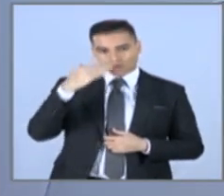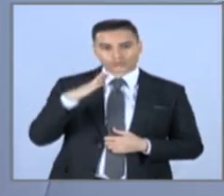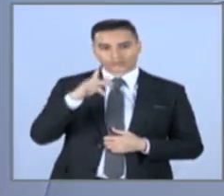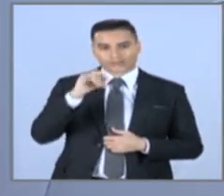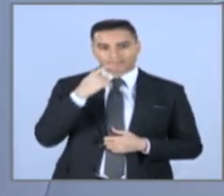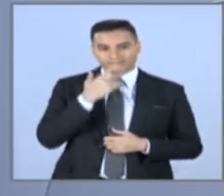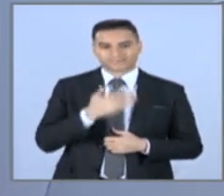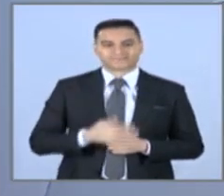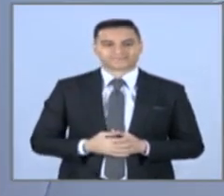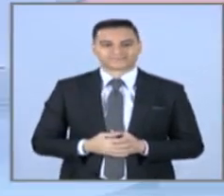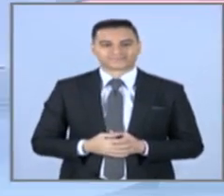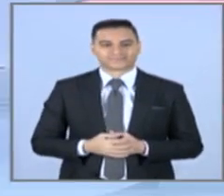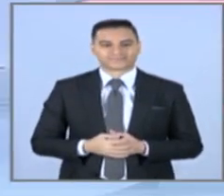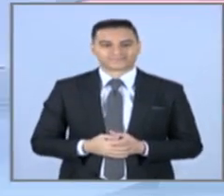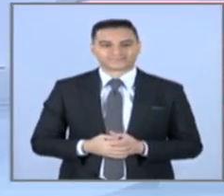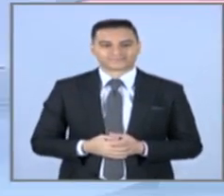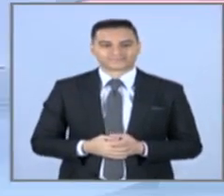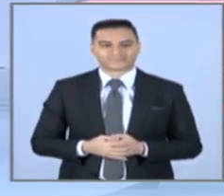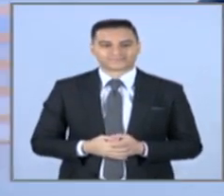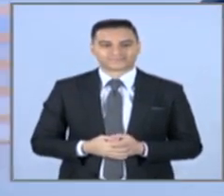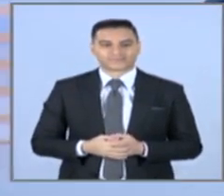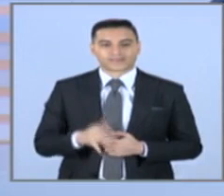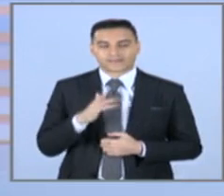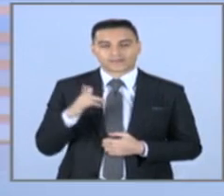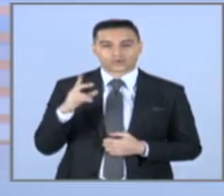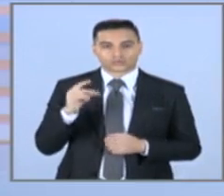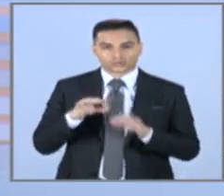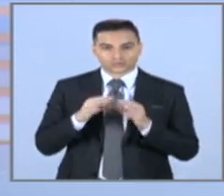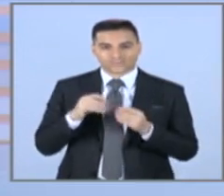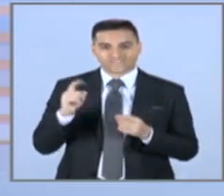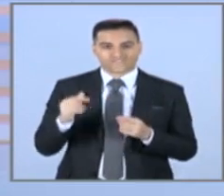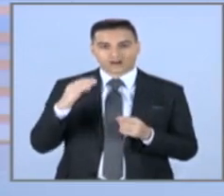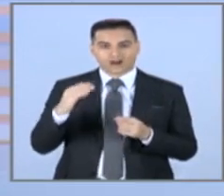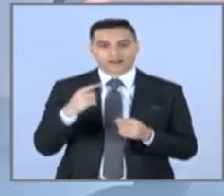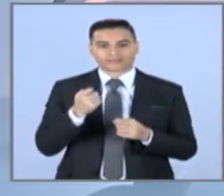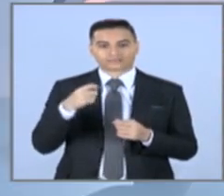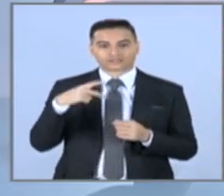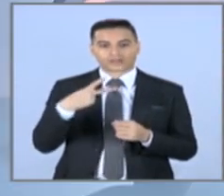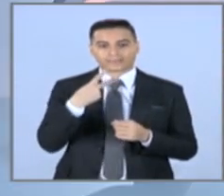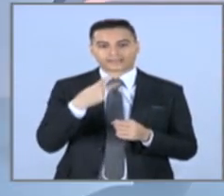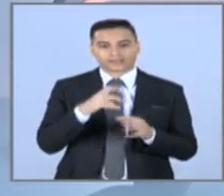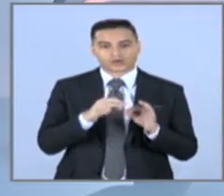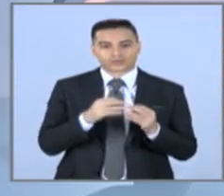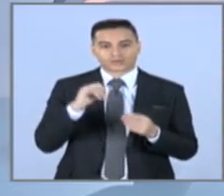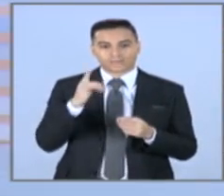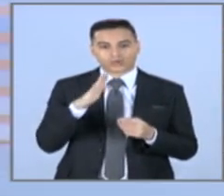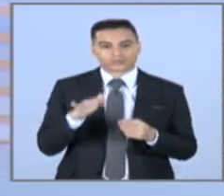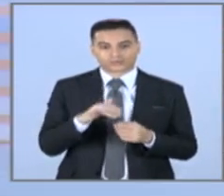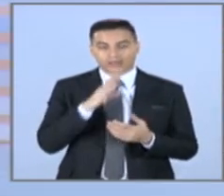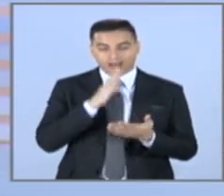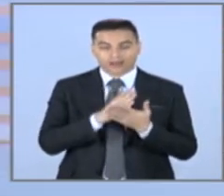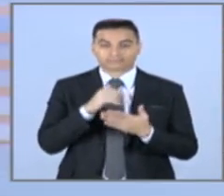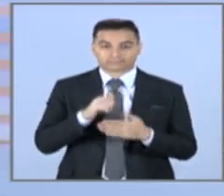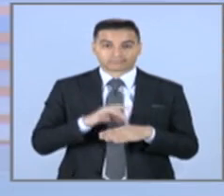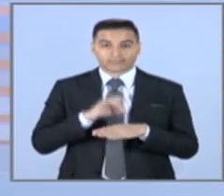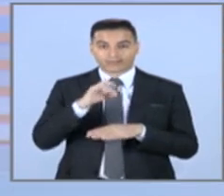حسام، شكرا. بقيتوا 120. 120 عائلة فراج، 75 عيلة مرسي.